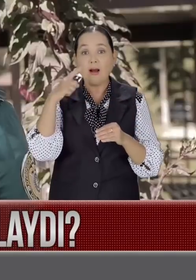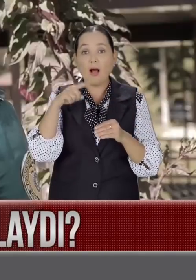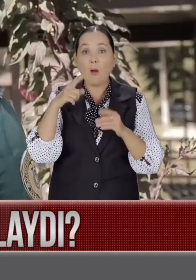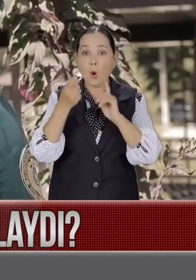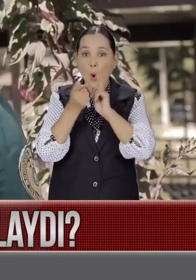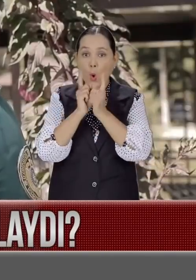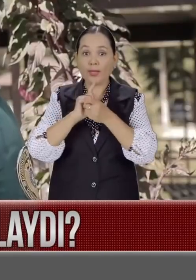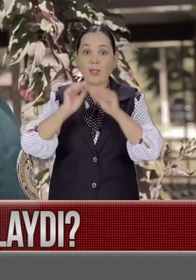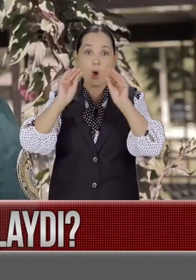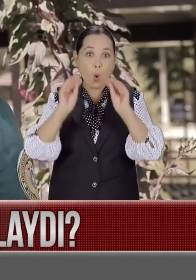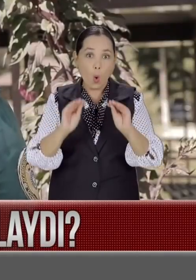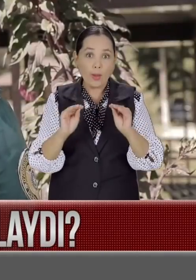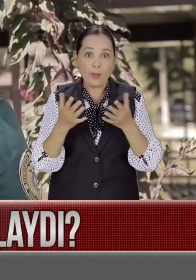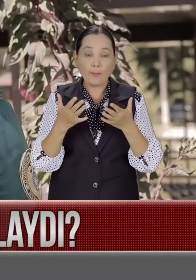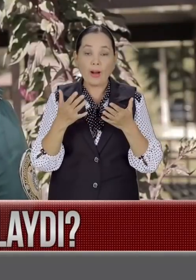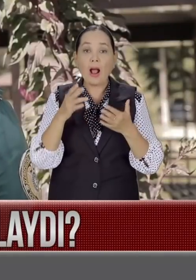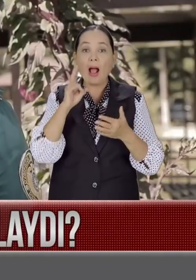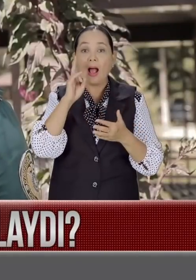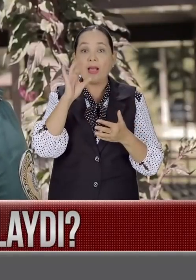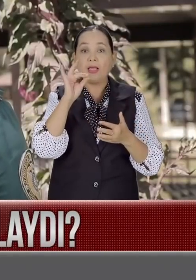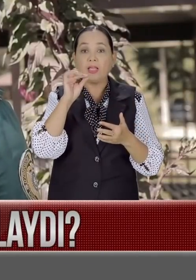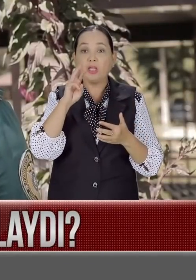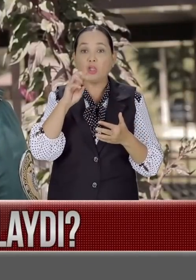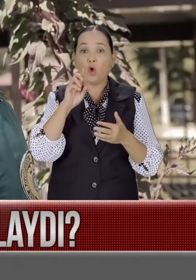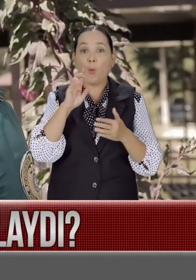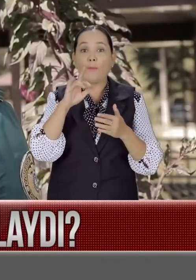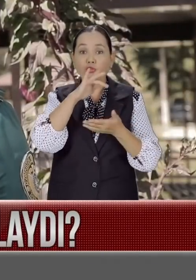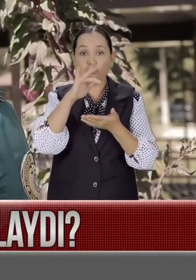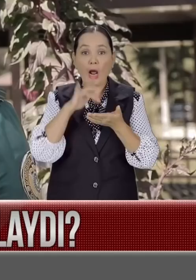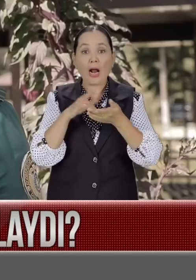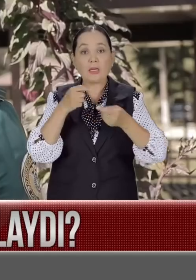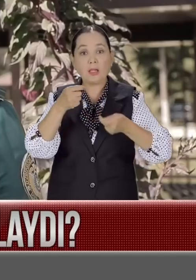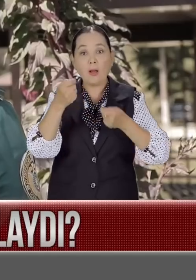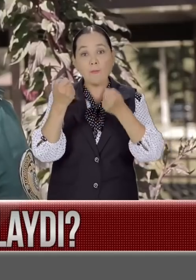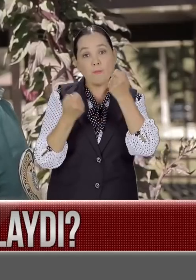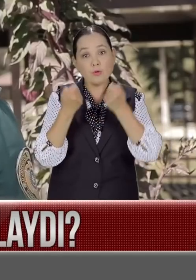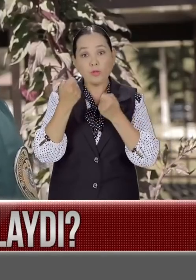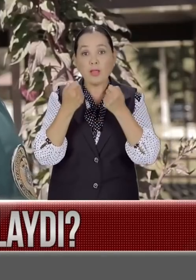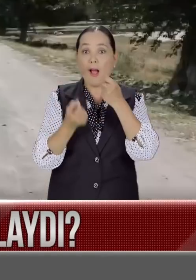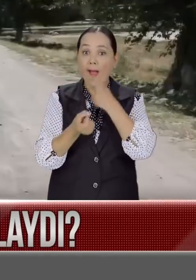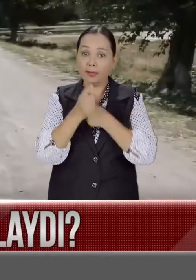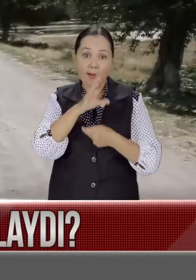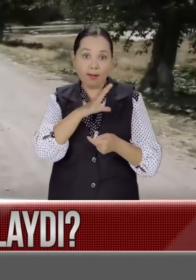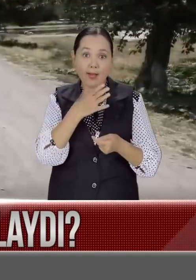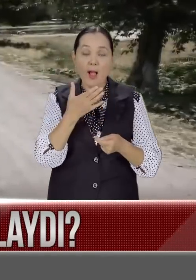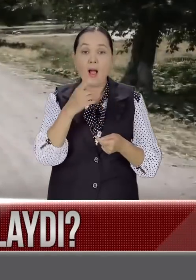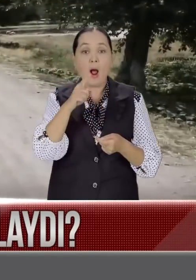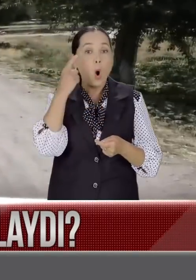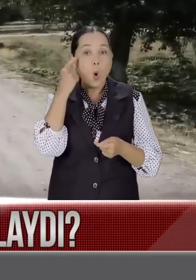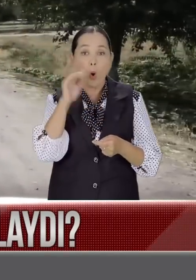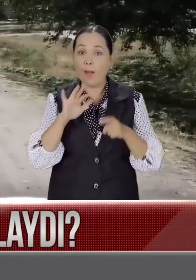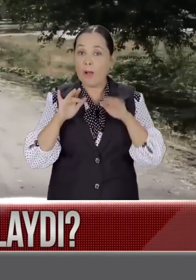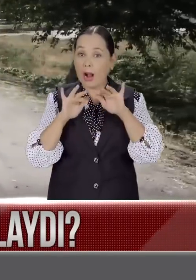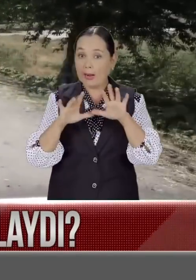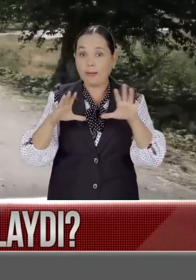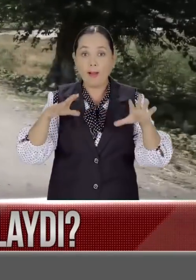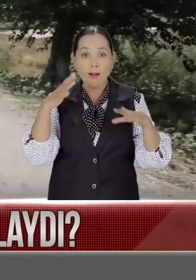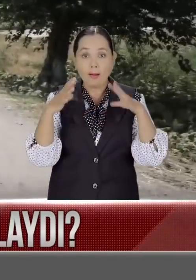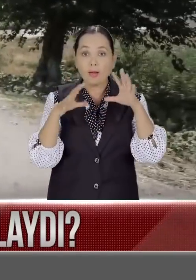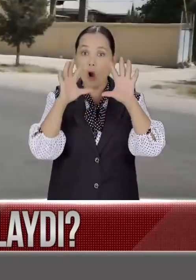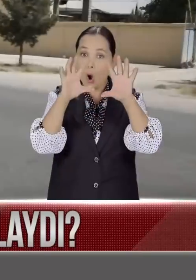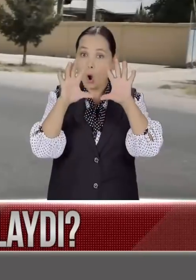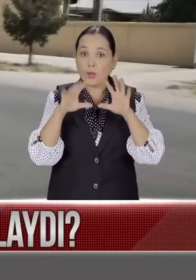o'rniga qo'yib, o'z Kitob shahri hududida transport vositasini boshqarib yurganligi holati aniqlangan. Yusufning o'ylamay qilgan bu harakati